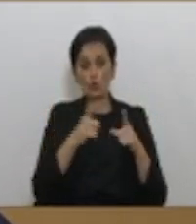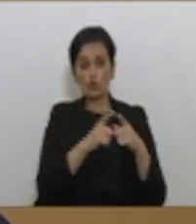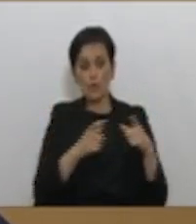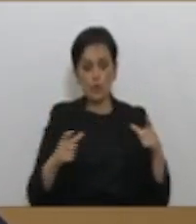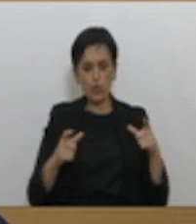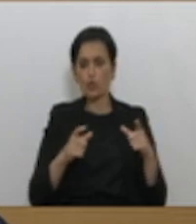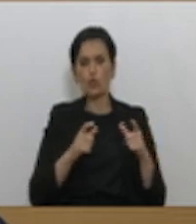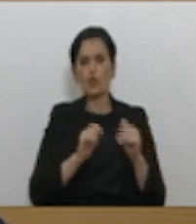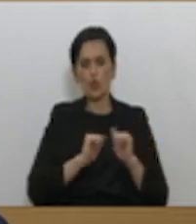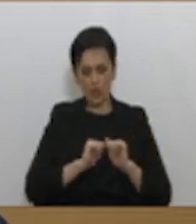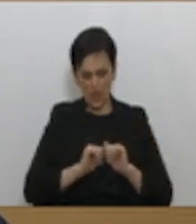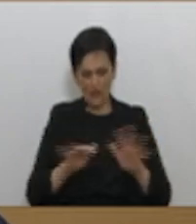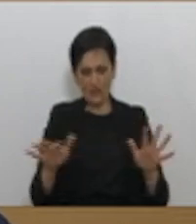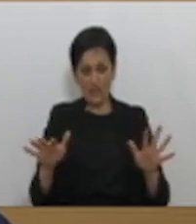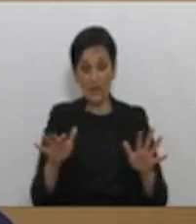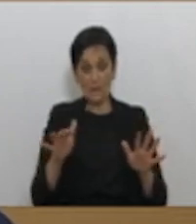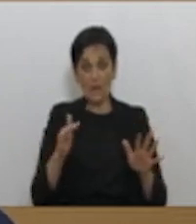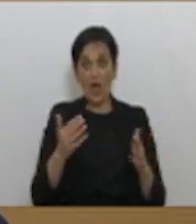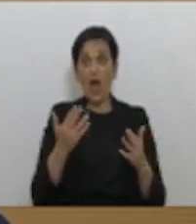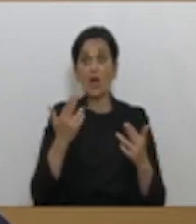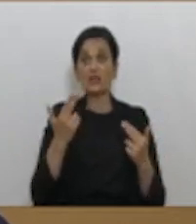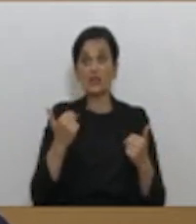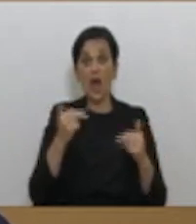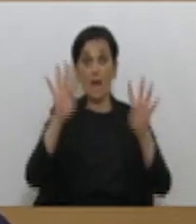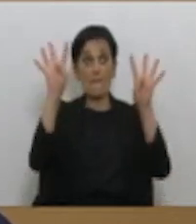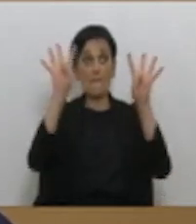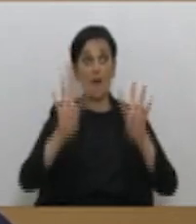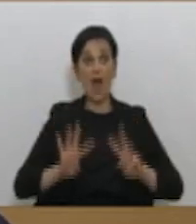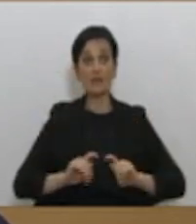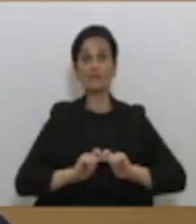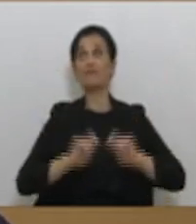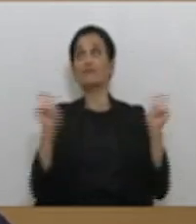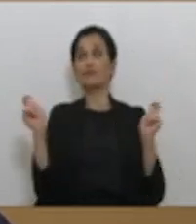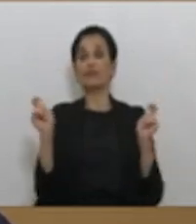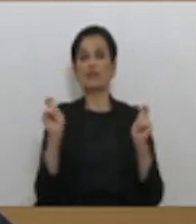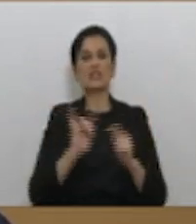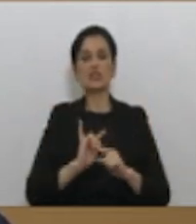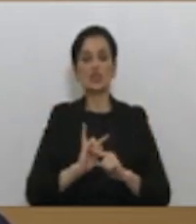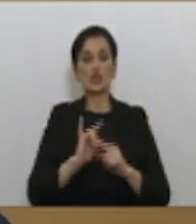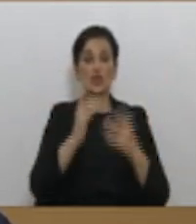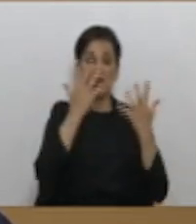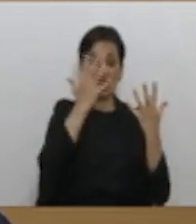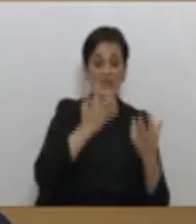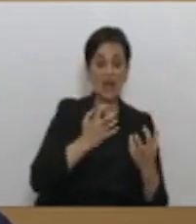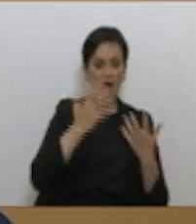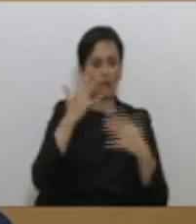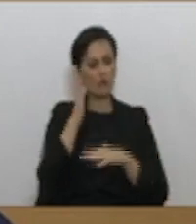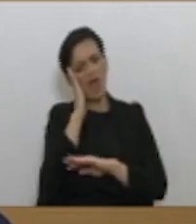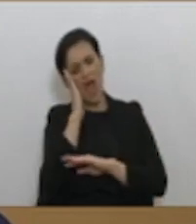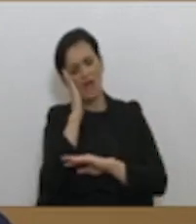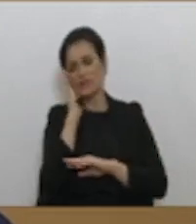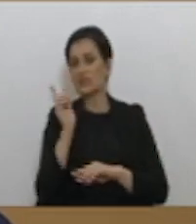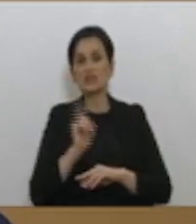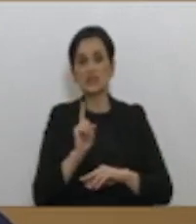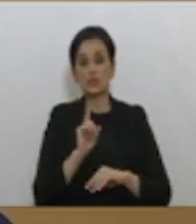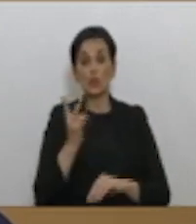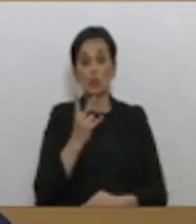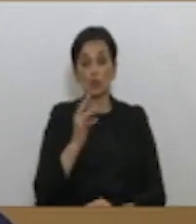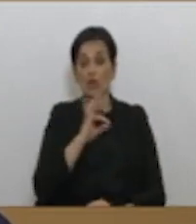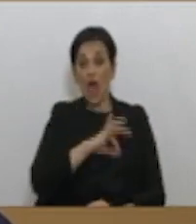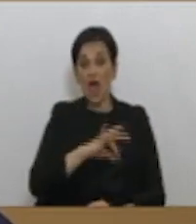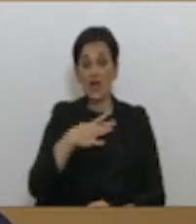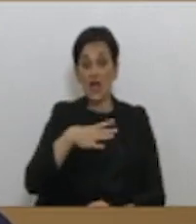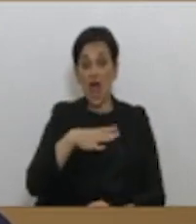და გავრცელებით. Მოკლედ, ახადოს ფართა სიცრუეს. დღეღამა არ უნდა ეძინოს, უნდა იყენებდეს ქართველი